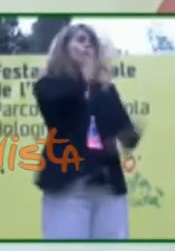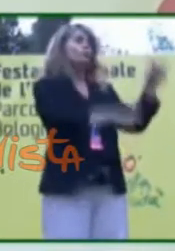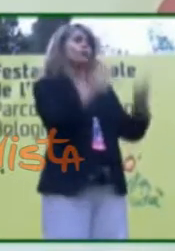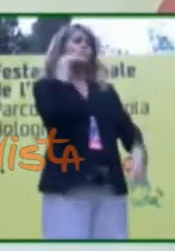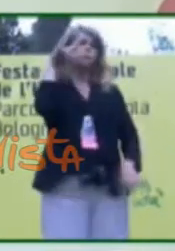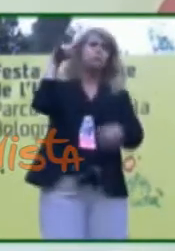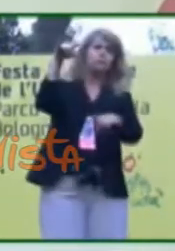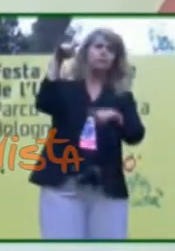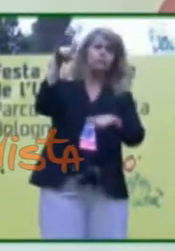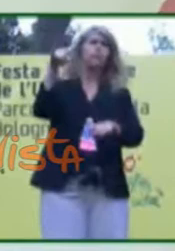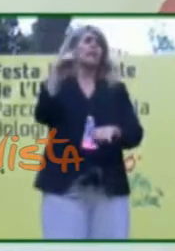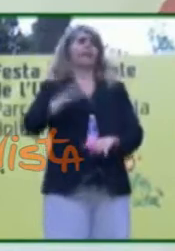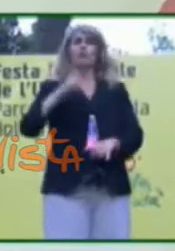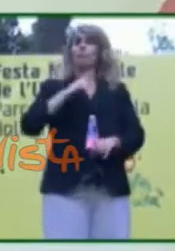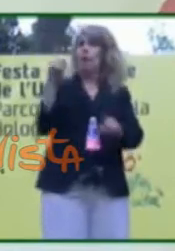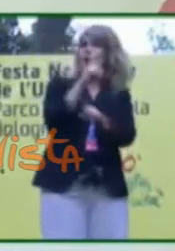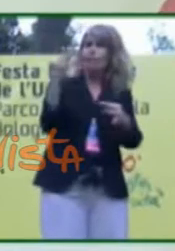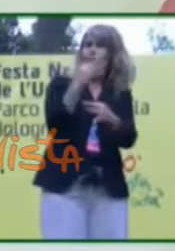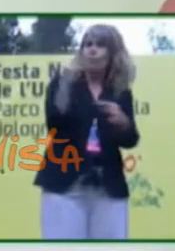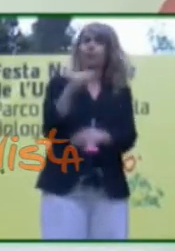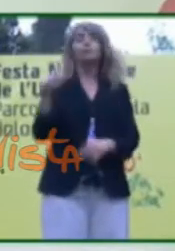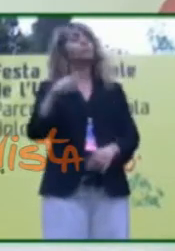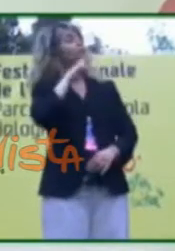che le cose non vadano rispondiamo con il doppio dell'impegno